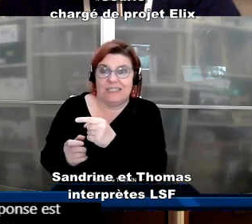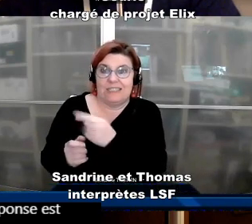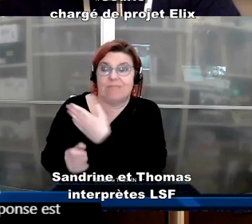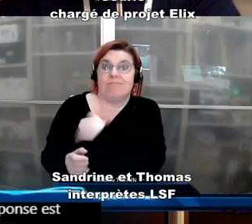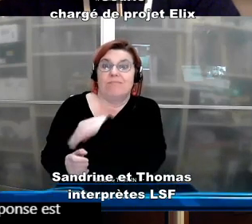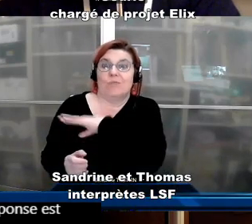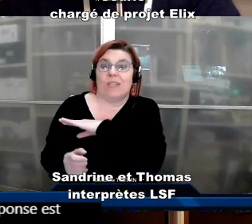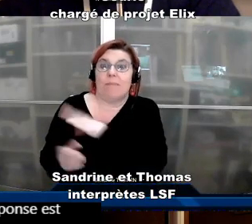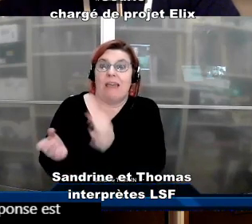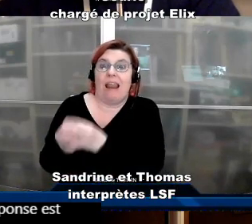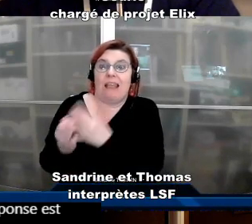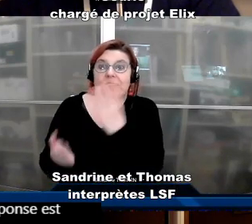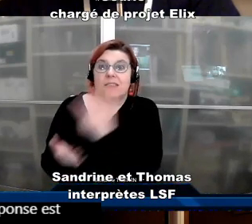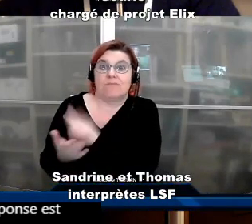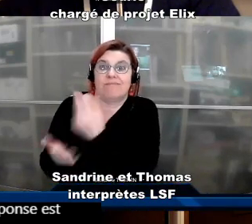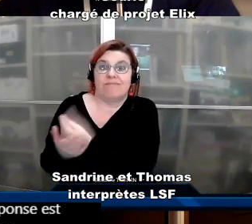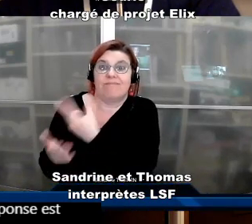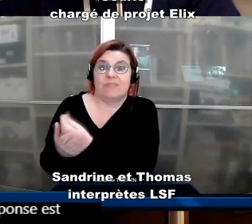d'Elix.